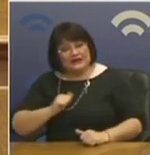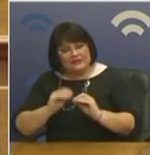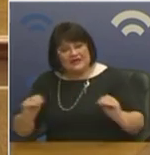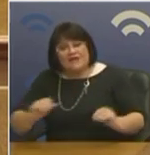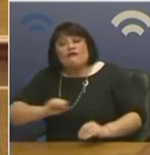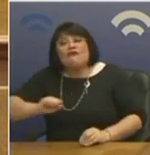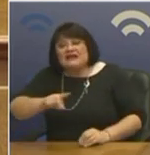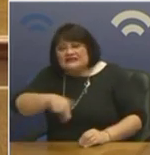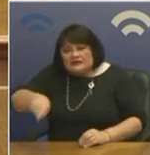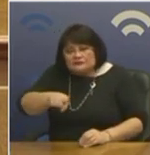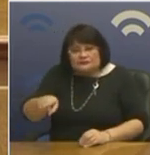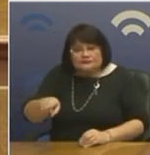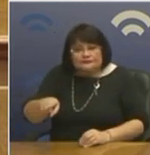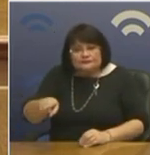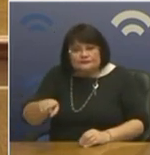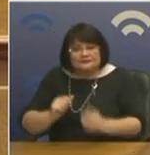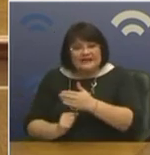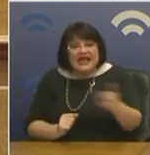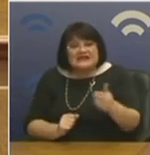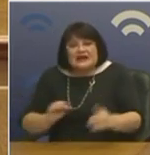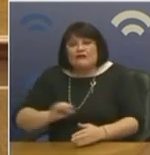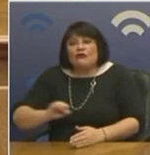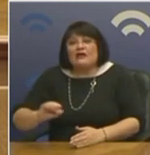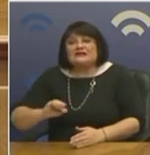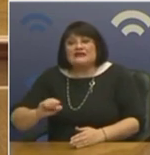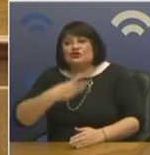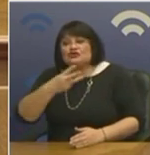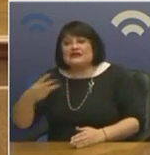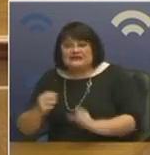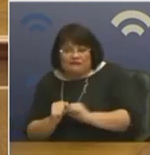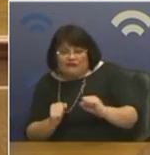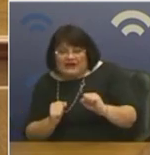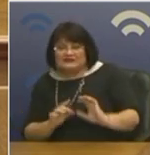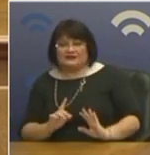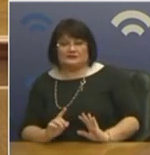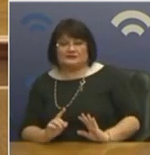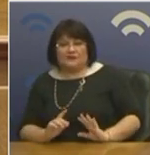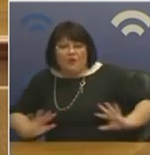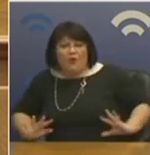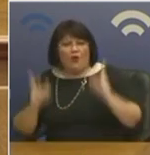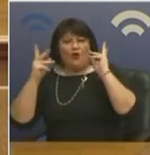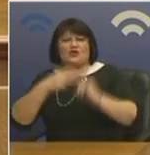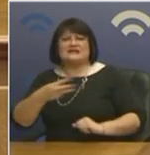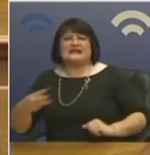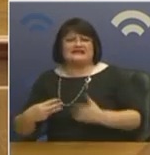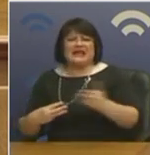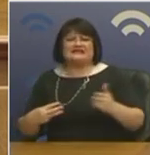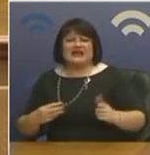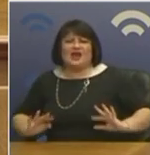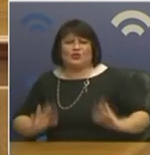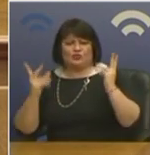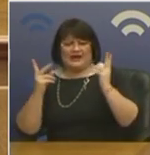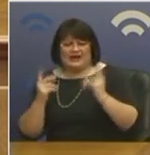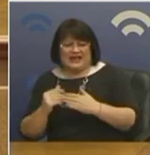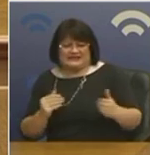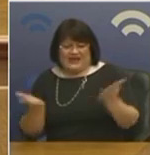εδώ. Έχετε μια αριστεροφοβία ιδεολειπτική στη Νέα Δημοκρατία. Φοβάστε μην ξεσηκωθεί η δίθεν αριστερά. Καταλάβετε